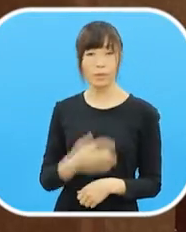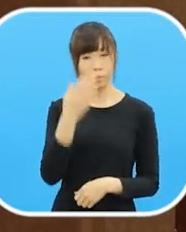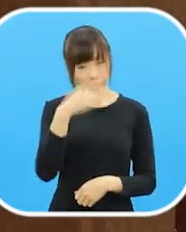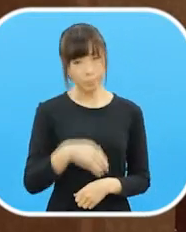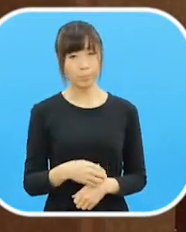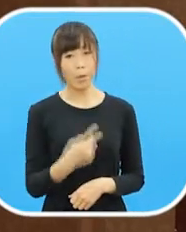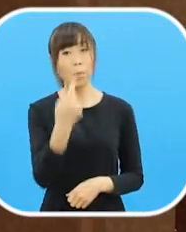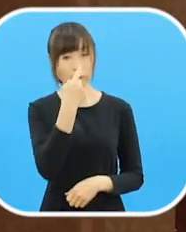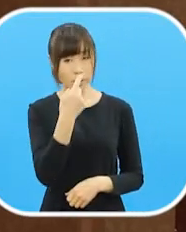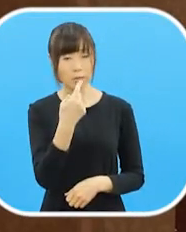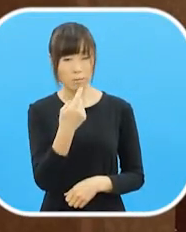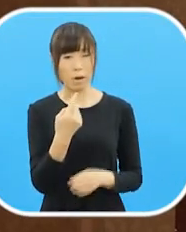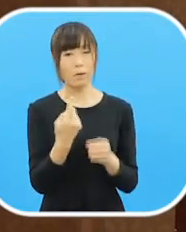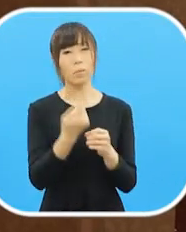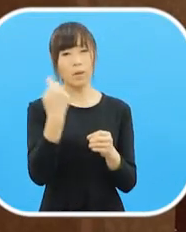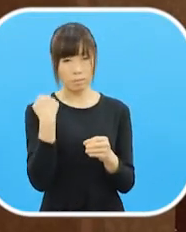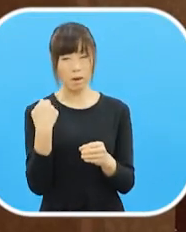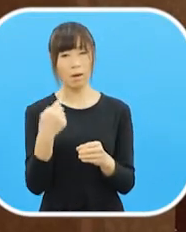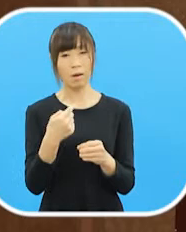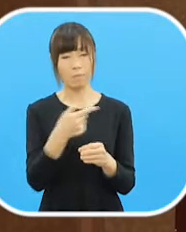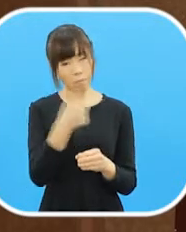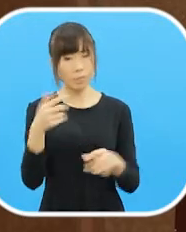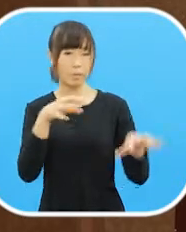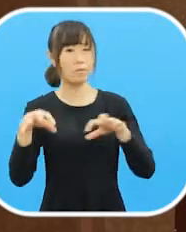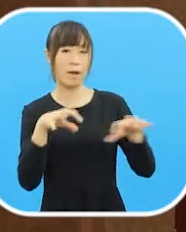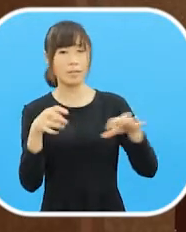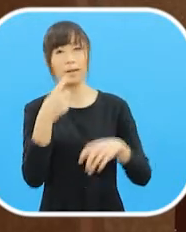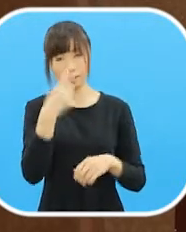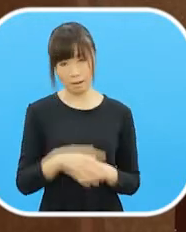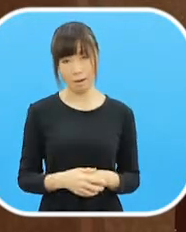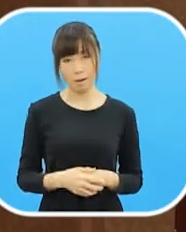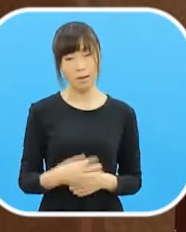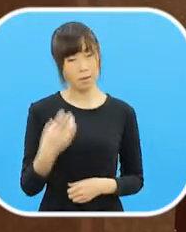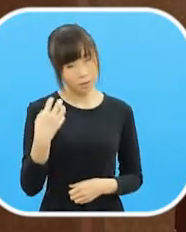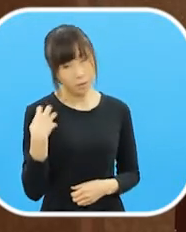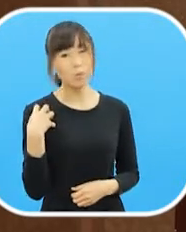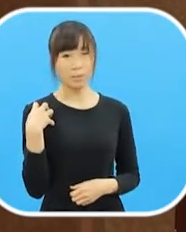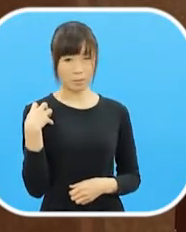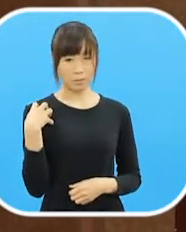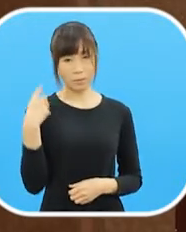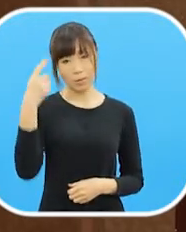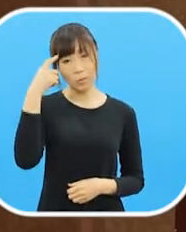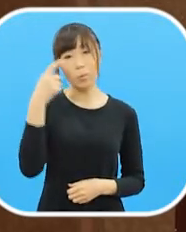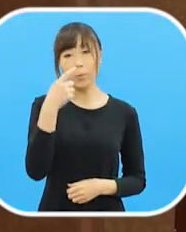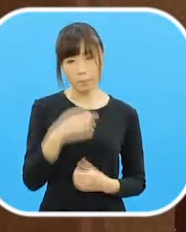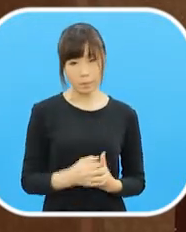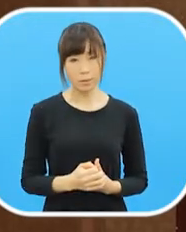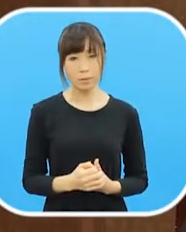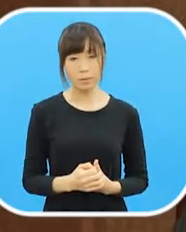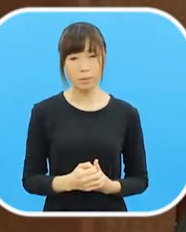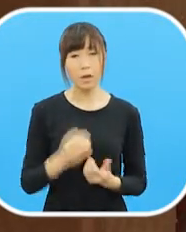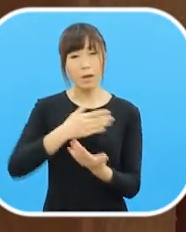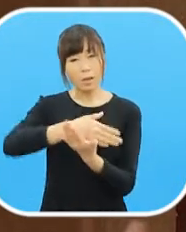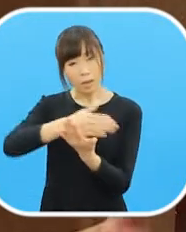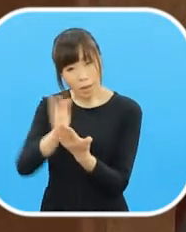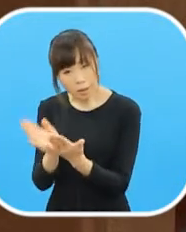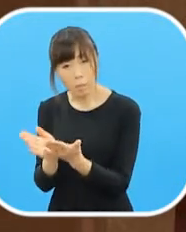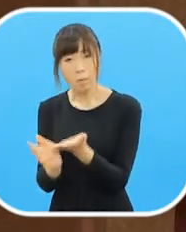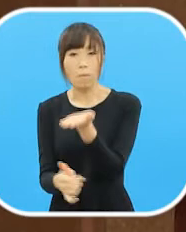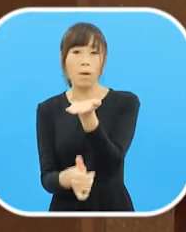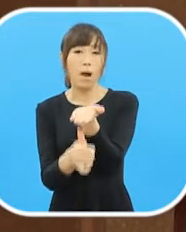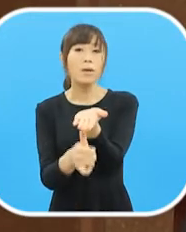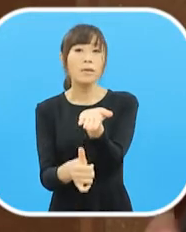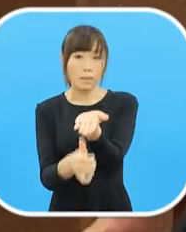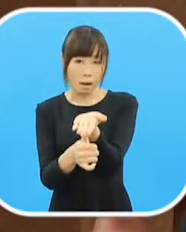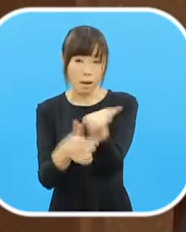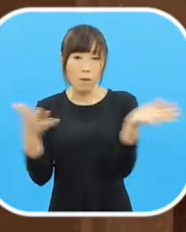忙しかったですね、これ自業自得ですね、もうね、何でもね、秋田がね